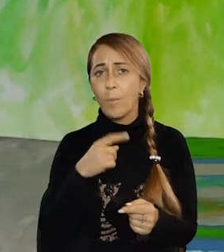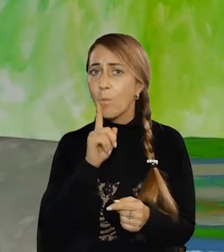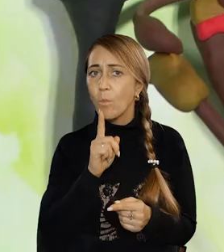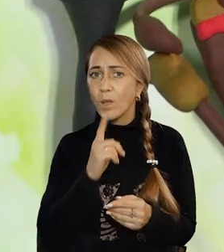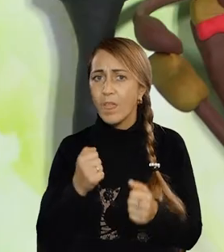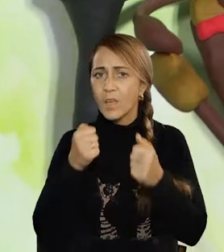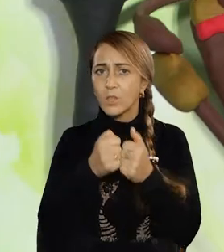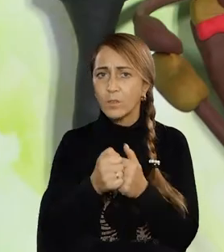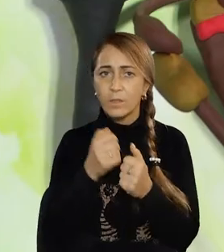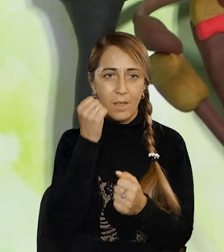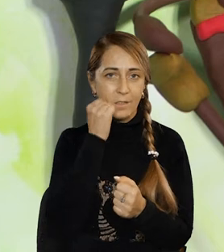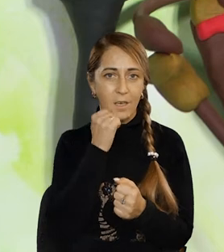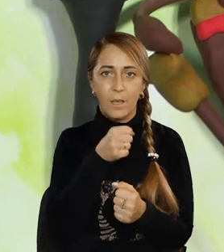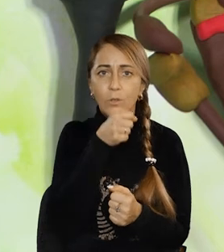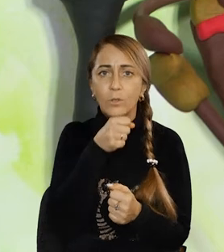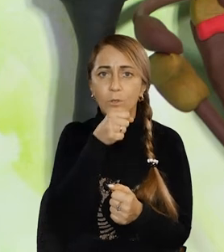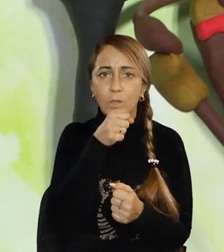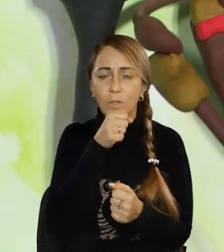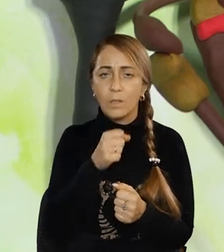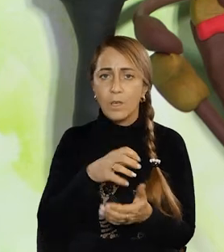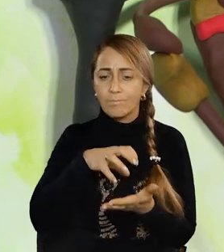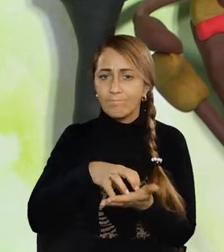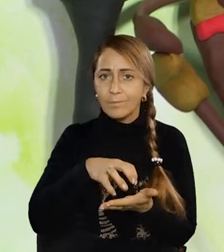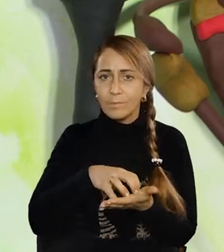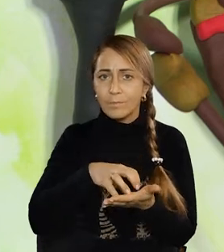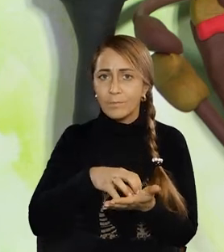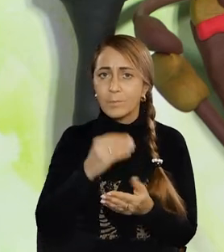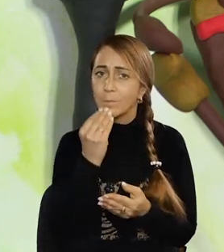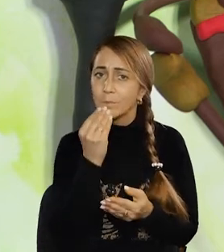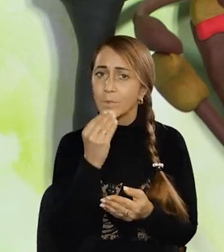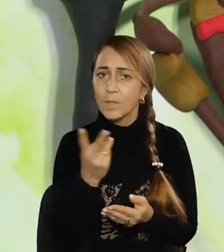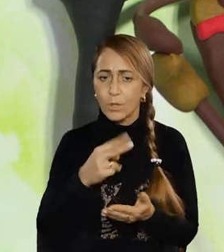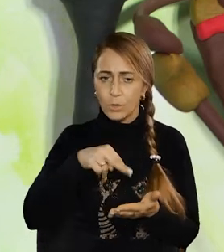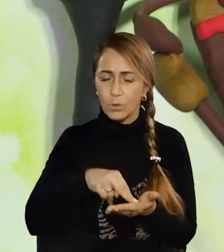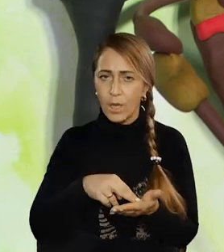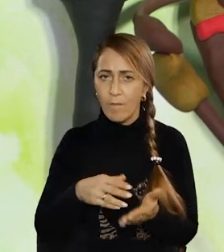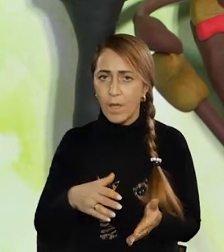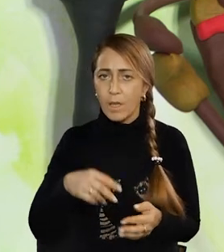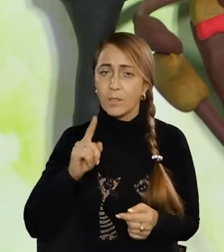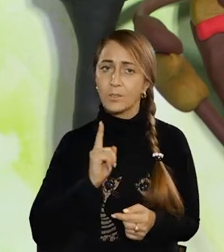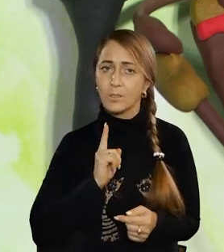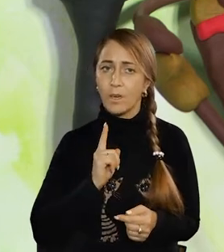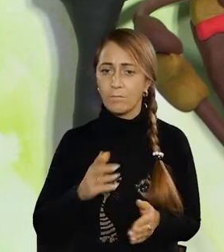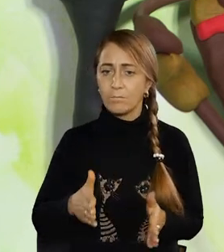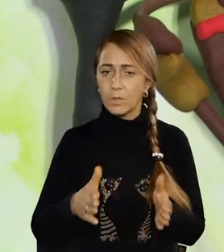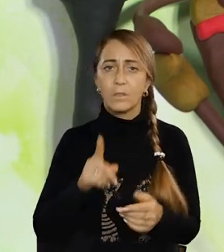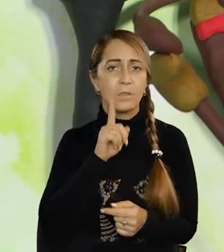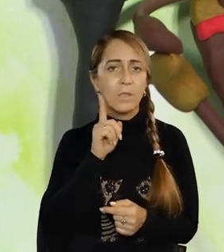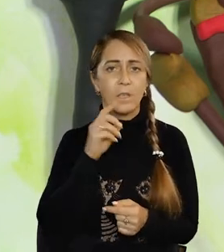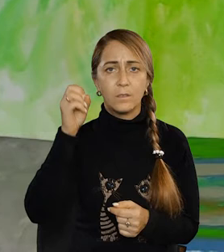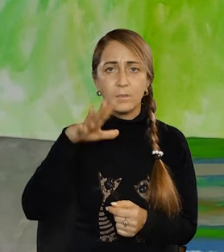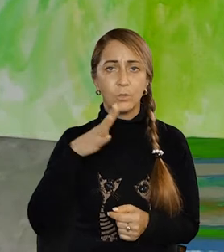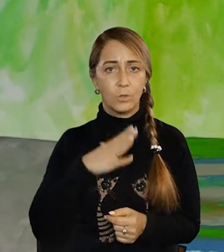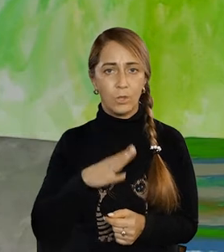не наштовхнувся на старенького дідуся Коржика, який стояв на пішохідному переході та чекав зеленого сигналу